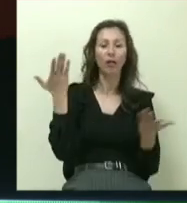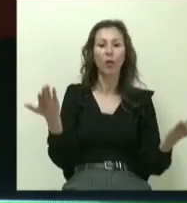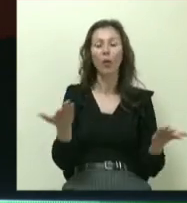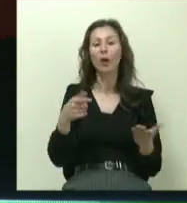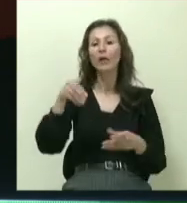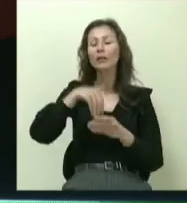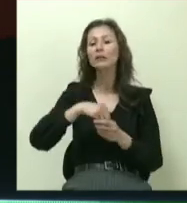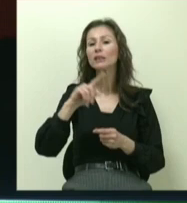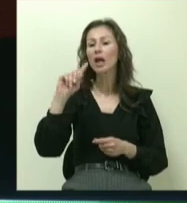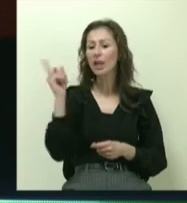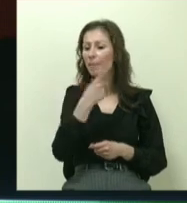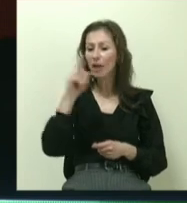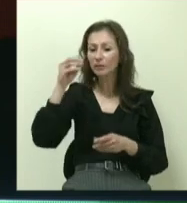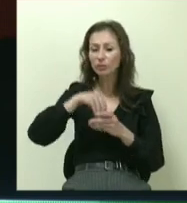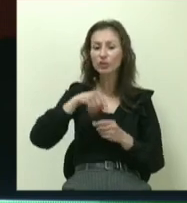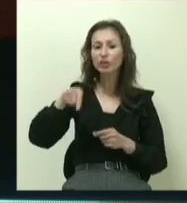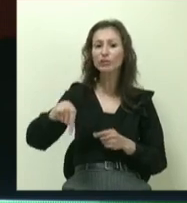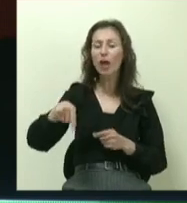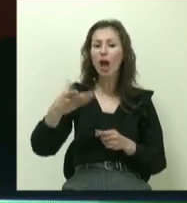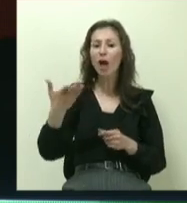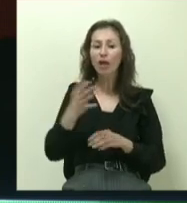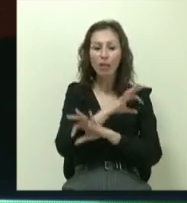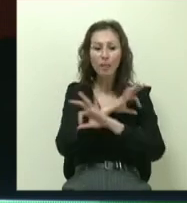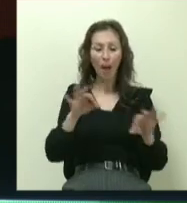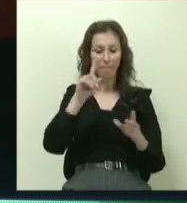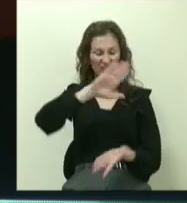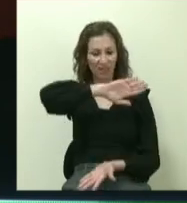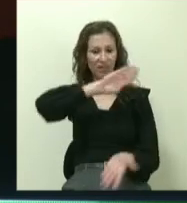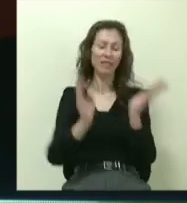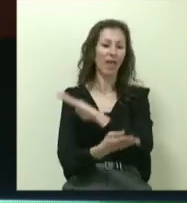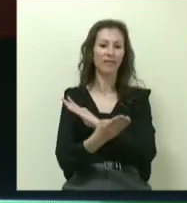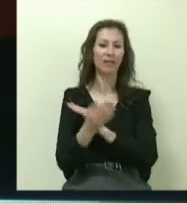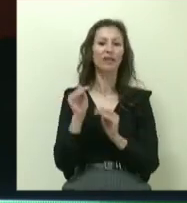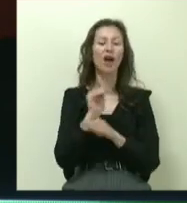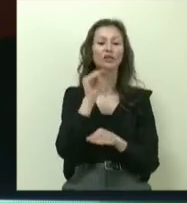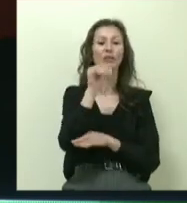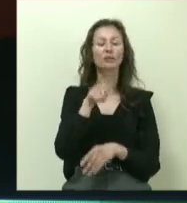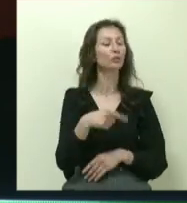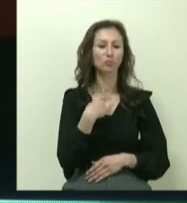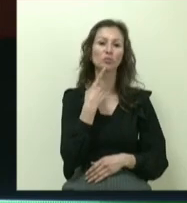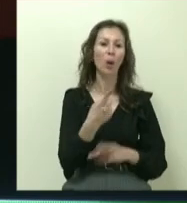liberalizasyonun normal haline geldiği Bir Devir yaşadığımızı söyleyebiliriz